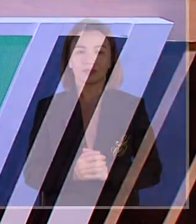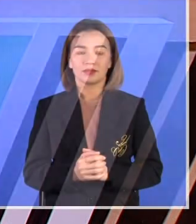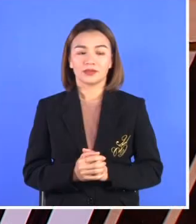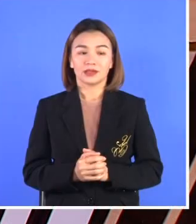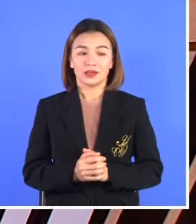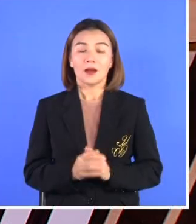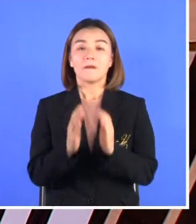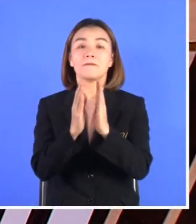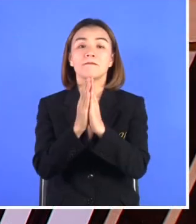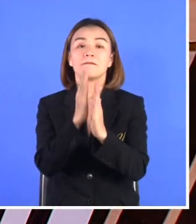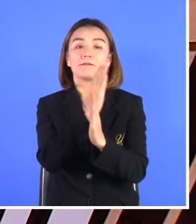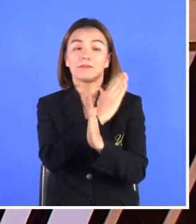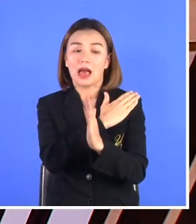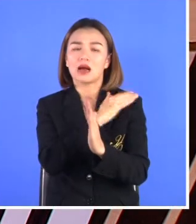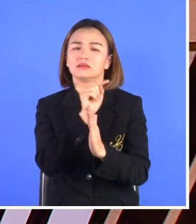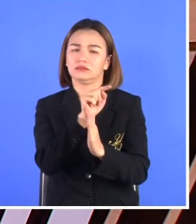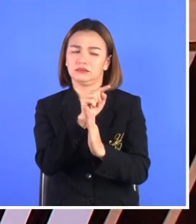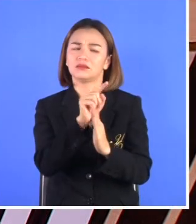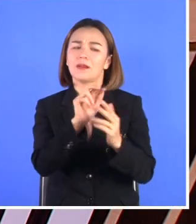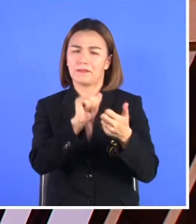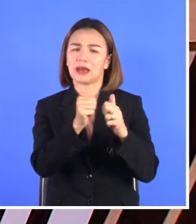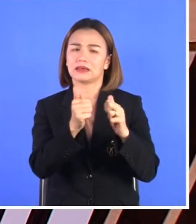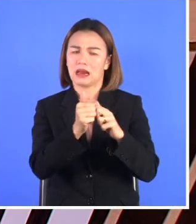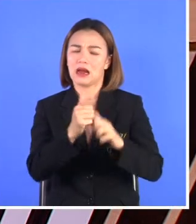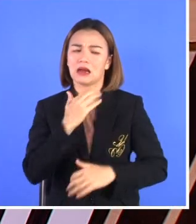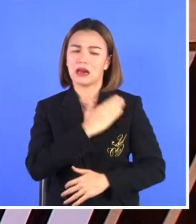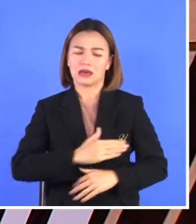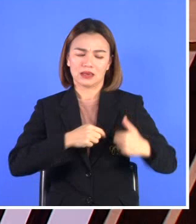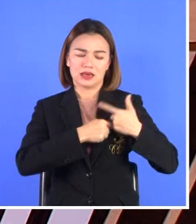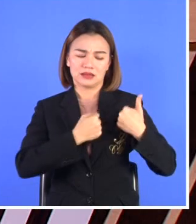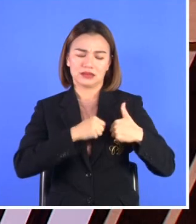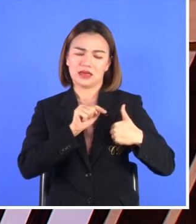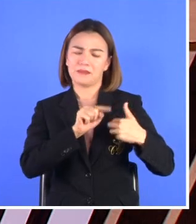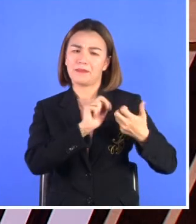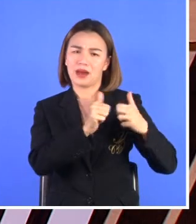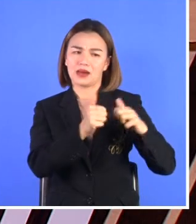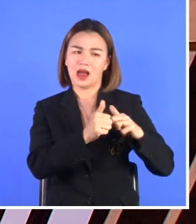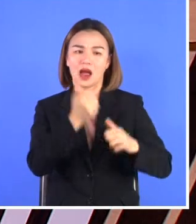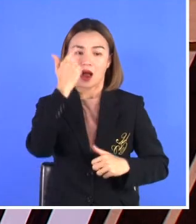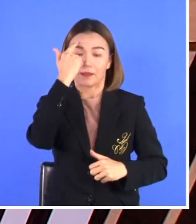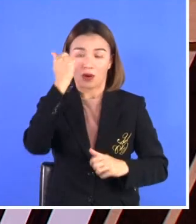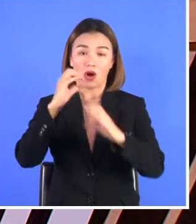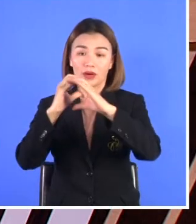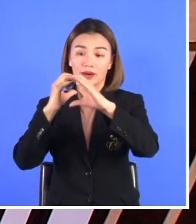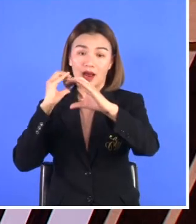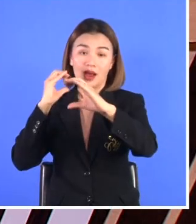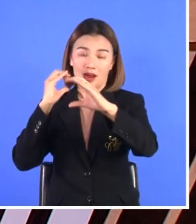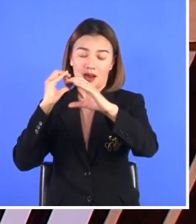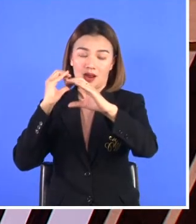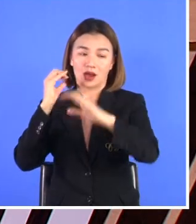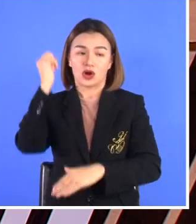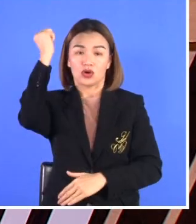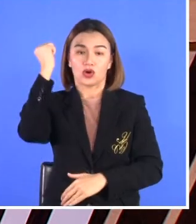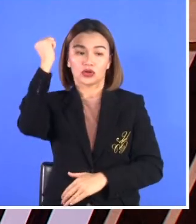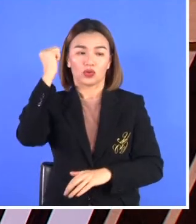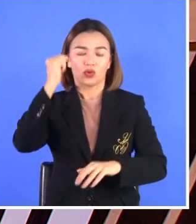สามเณรรูปนี้น่าจะมีปัญหาทางร่างกายทางจิตใจอะไรบางอย่างเพราะว่าขณะที่เดินทางอยู่บนรถทัวร์เนี่ยนะครับก็ไปเขาเรียกว่า